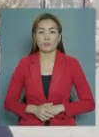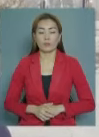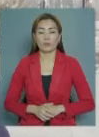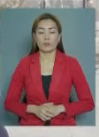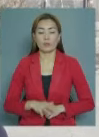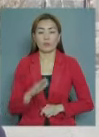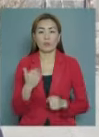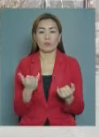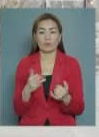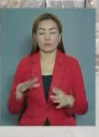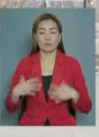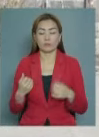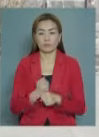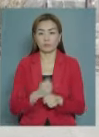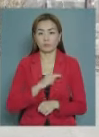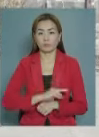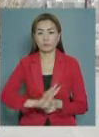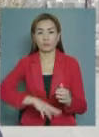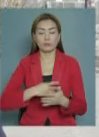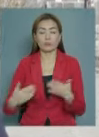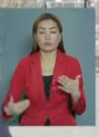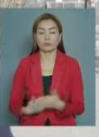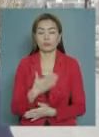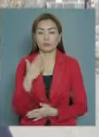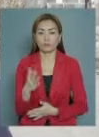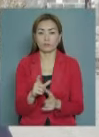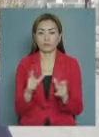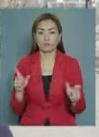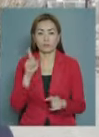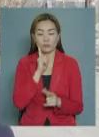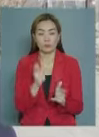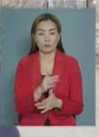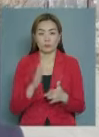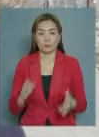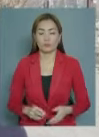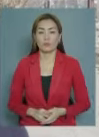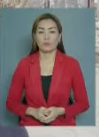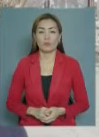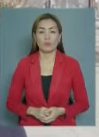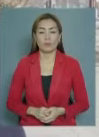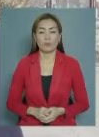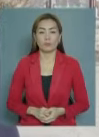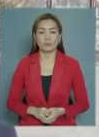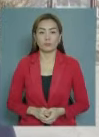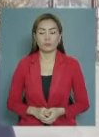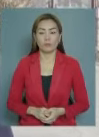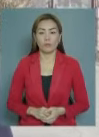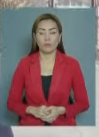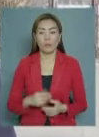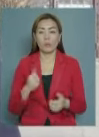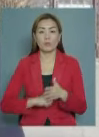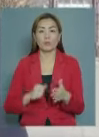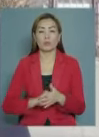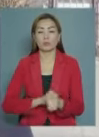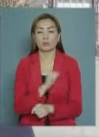Шәңгірейбай жолдас кадр әзірлеп жатырмын. Кадрым дайын деді, бірақ мектеп әзір емес. Мектеп құрылысы кешігіп жатыр. Оның не